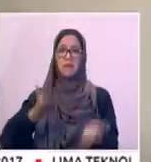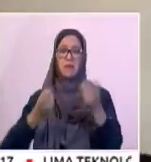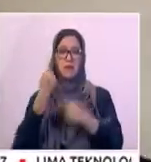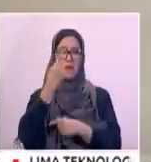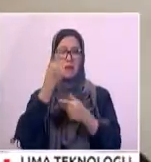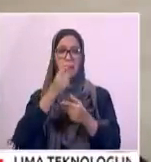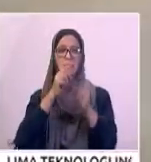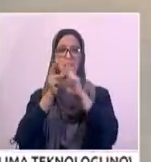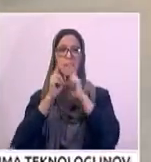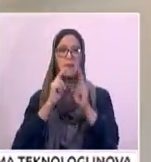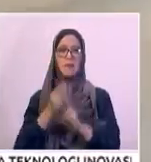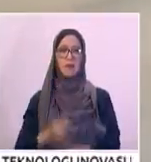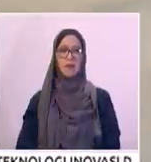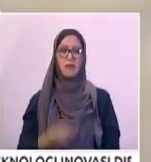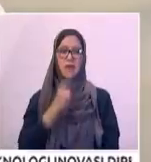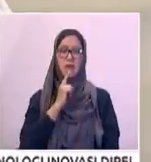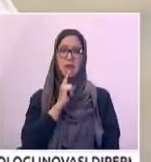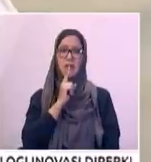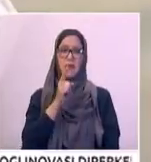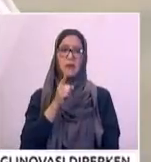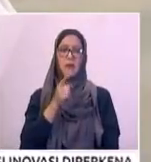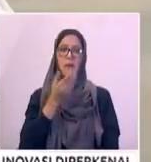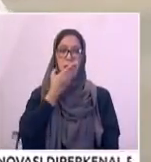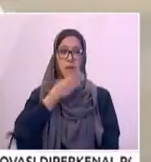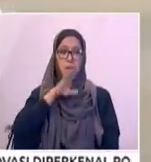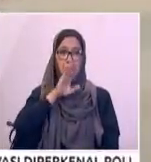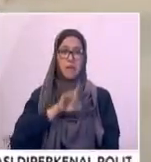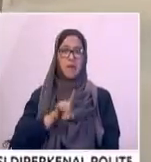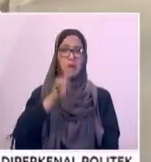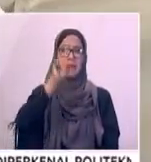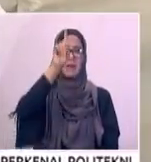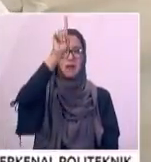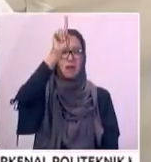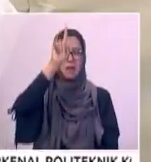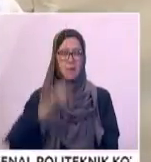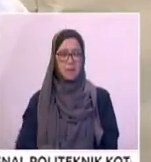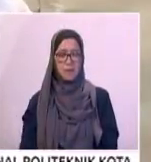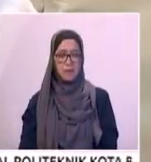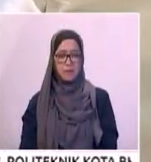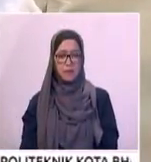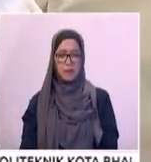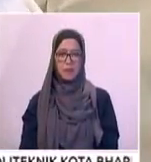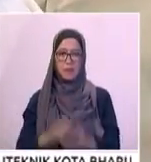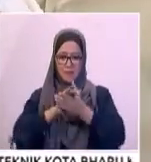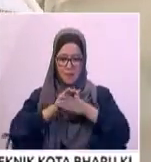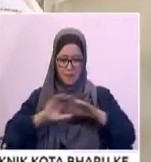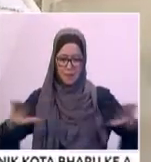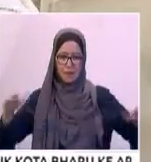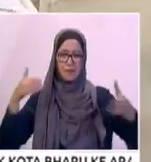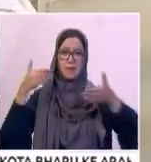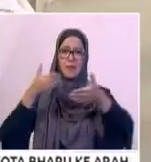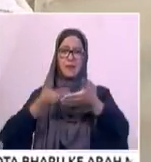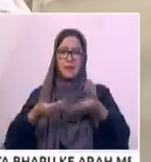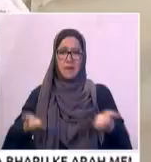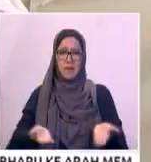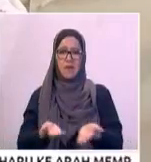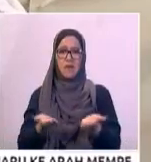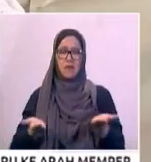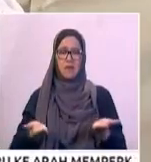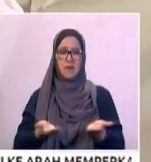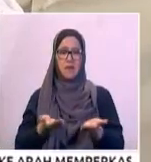Arafah. Alhamdulillah, syukur. Okey, sebab selamat sampai kat sini. Okey,